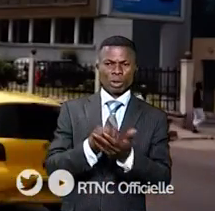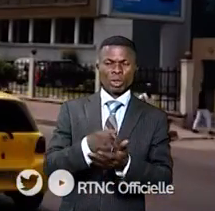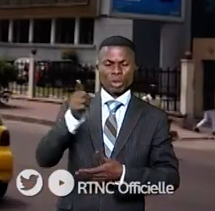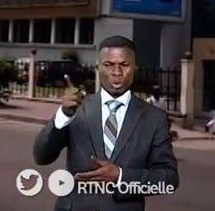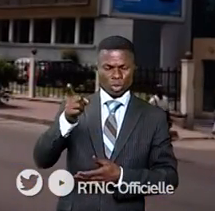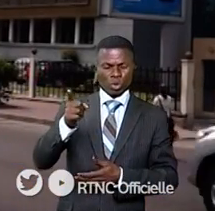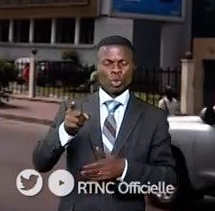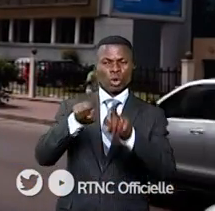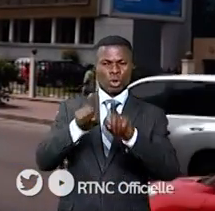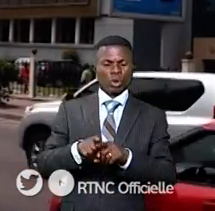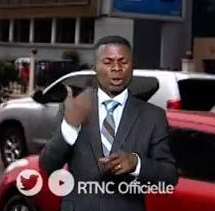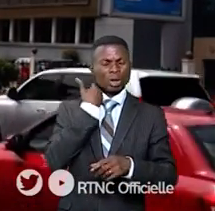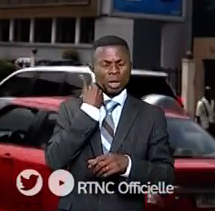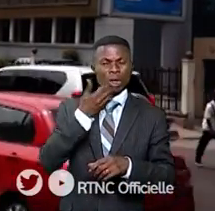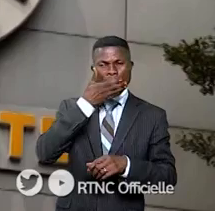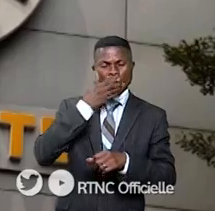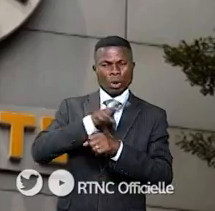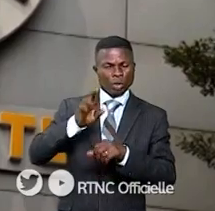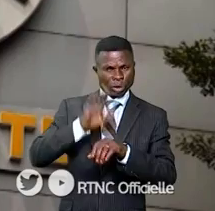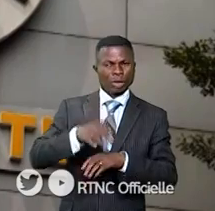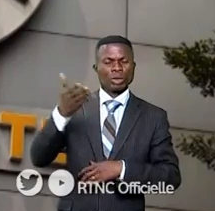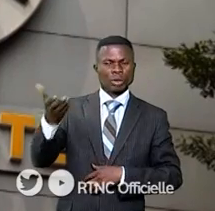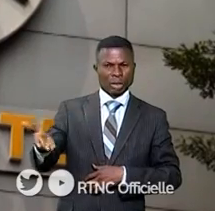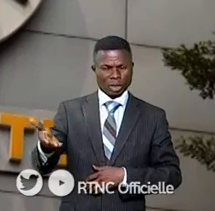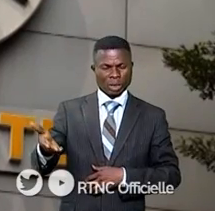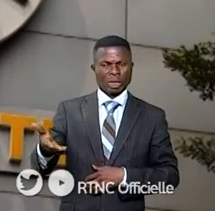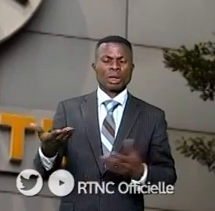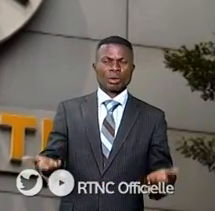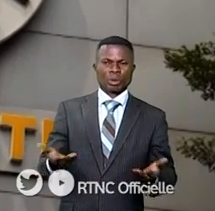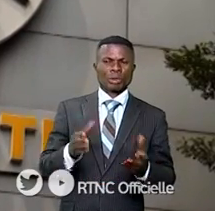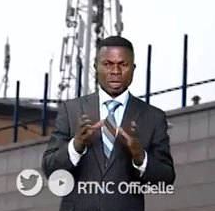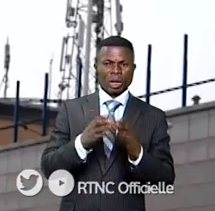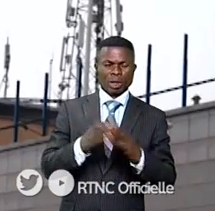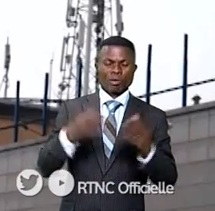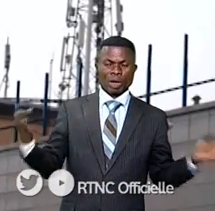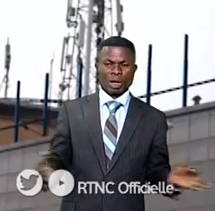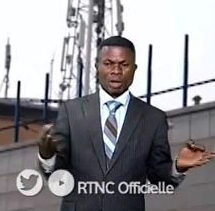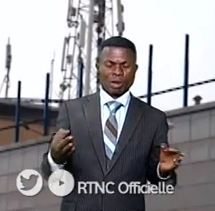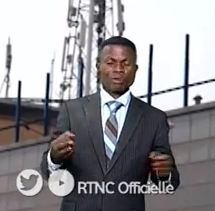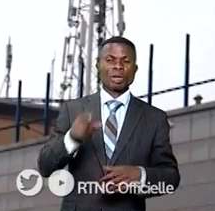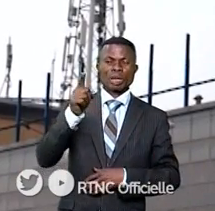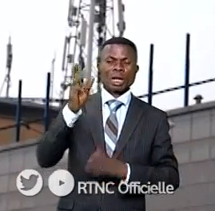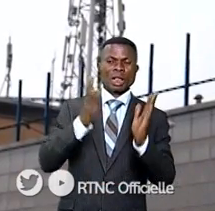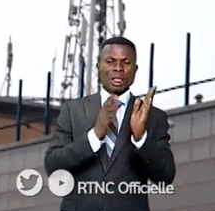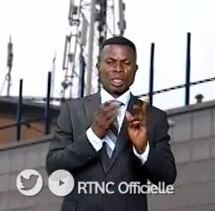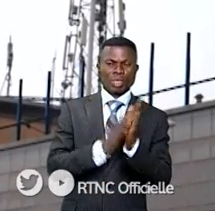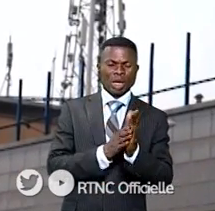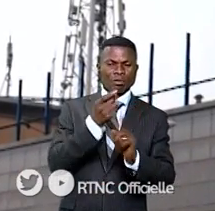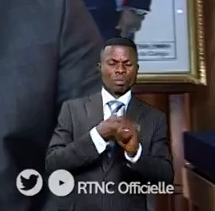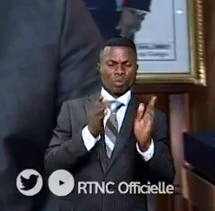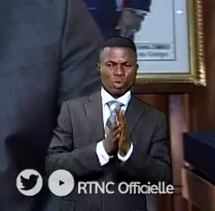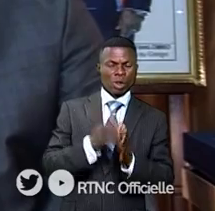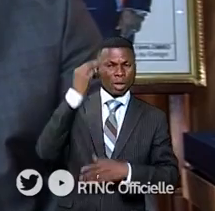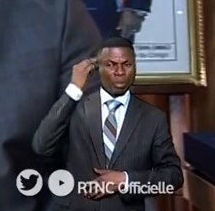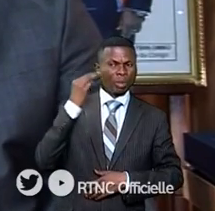pas été épargnée par la crise sanitaire due à la pandémie du coronavirus. Avec la célébration de la poste le 9 octobre, le ministre des